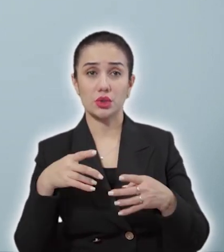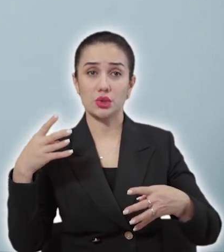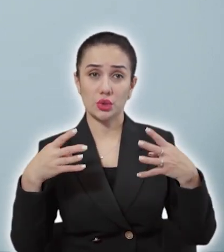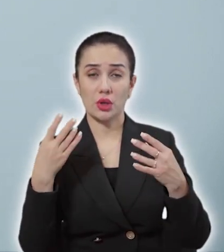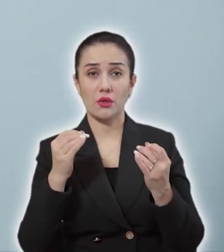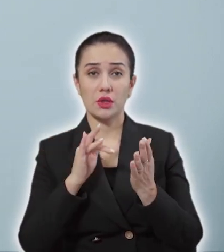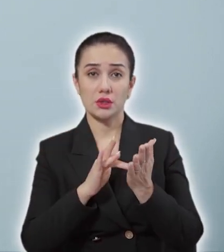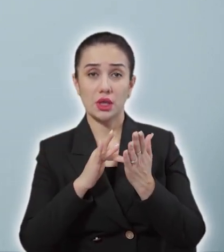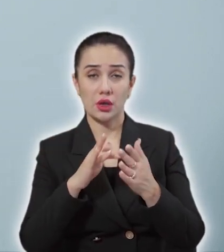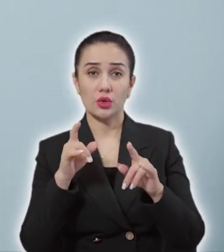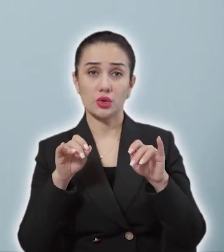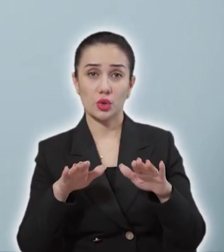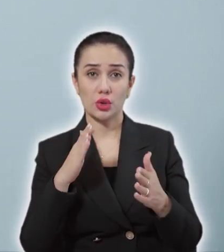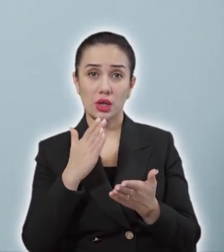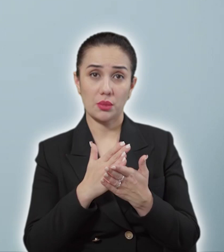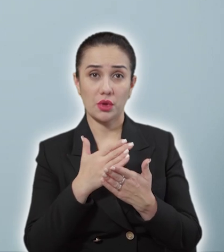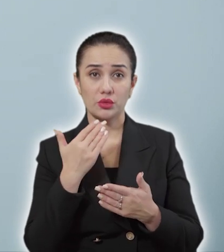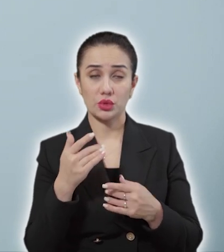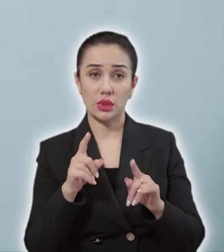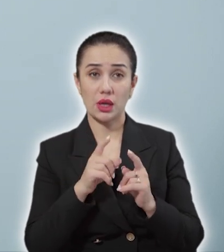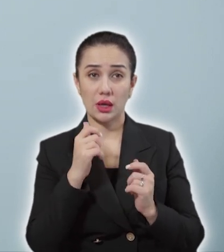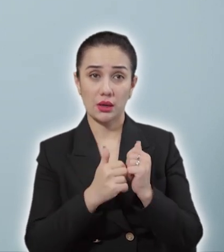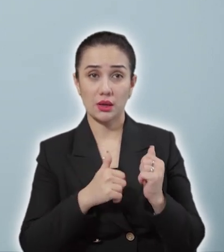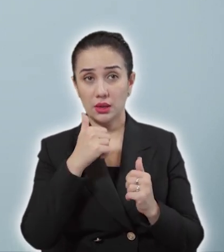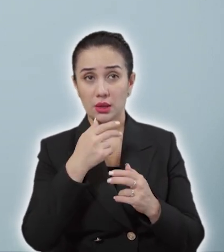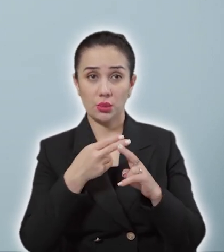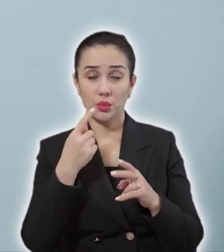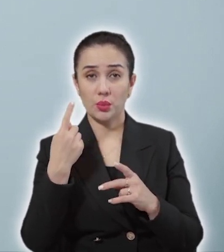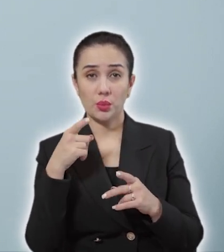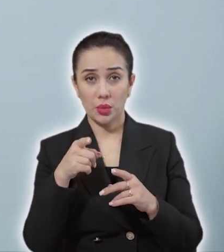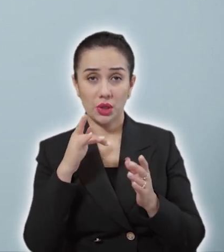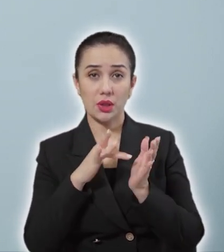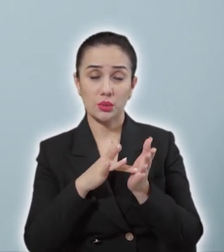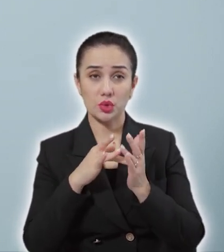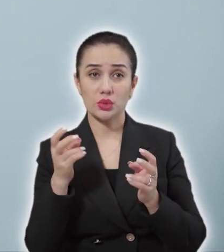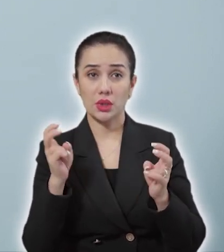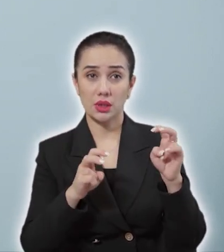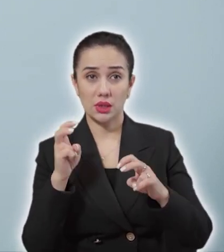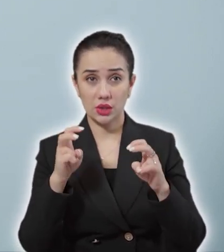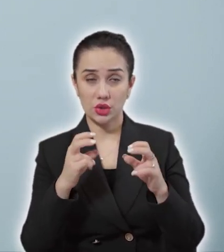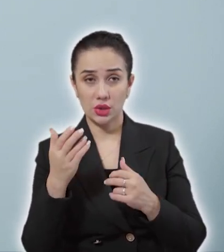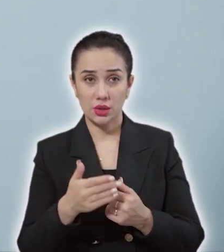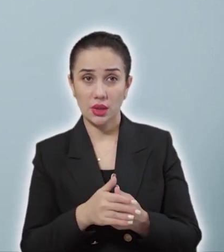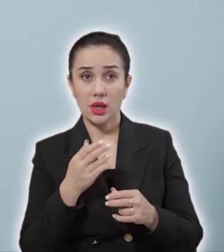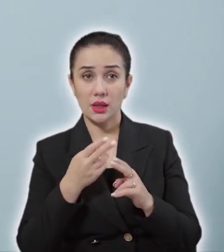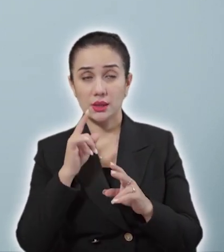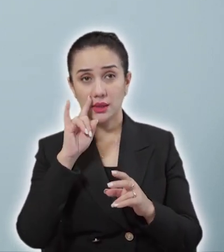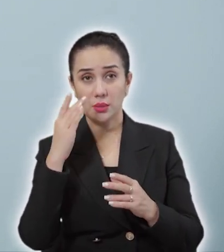joylar, inshootlar va sayyohlik zonalari mavjud. Har yili bu shaharga minglab turistlar kelishadi.